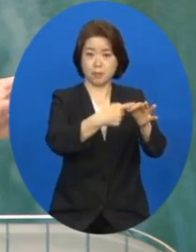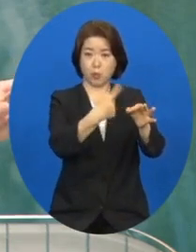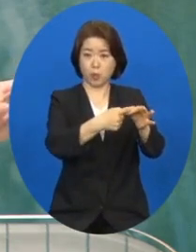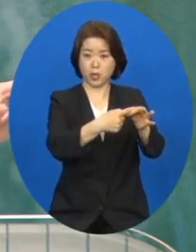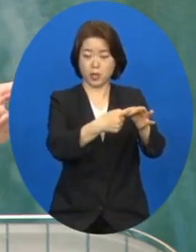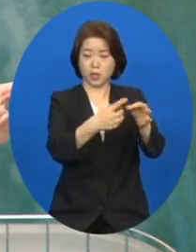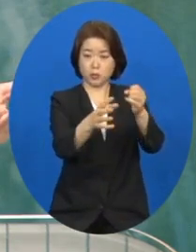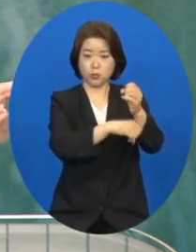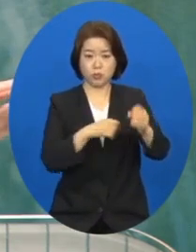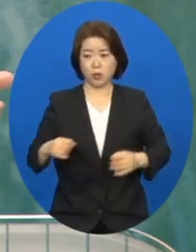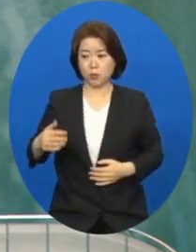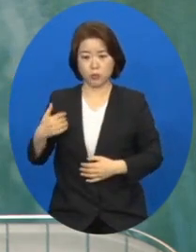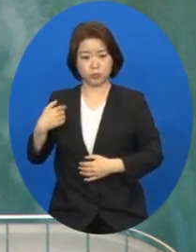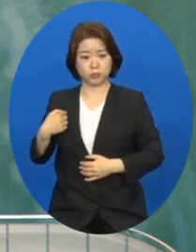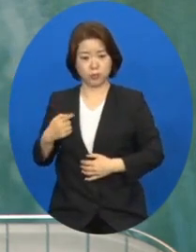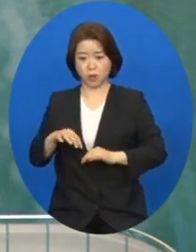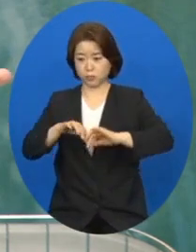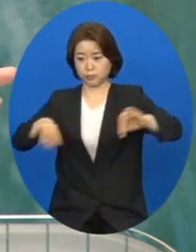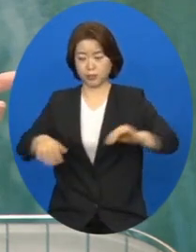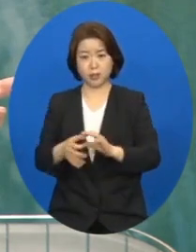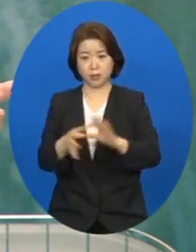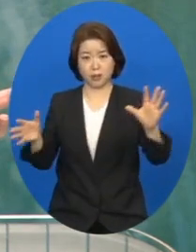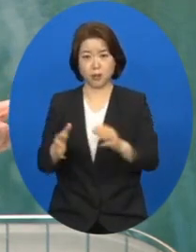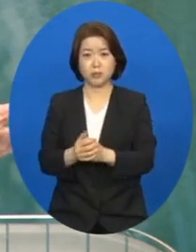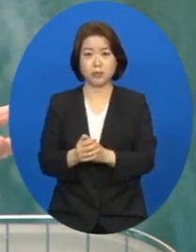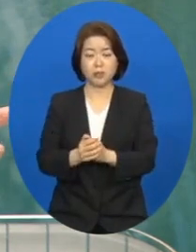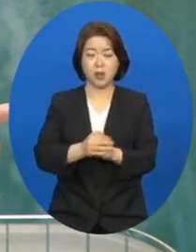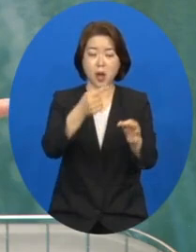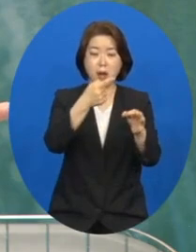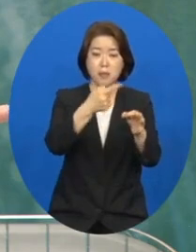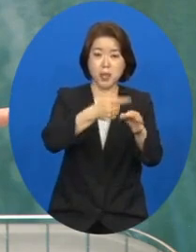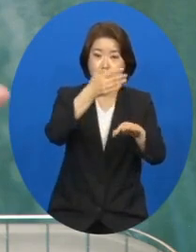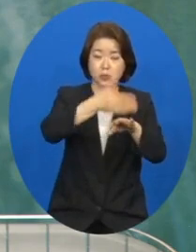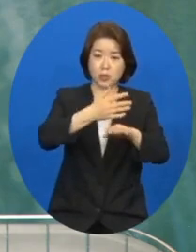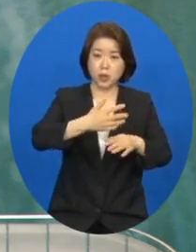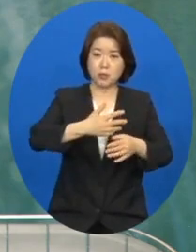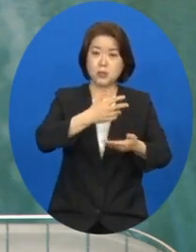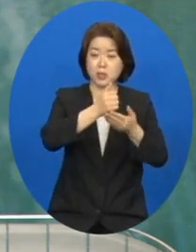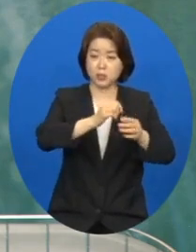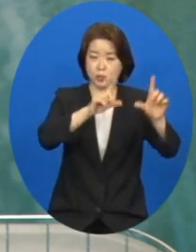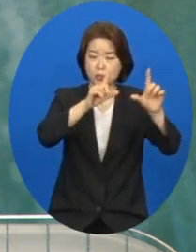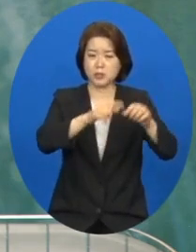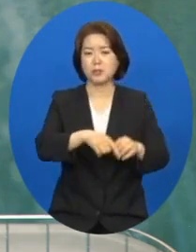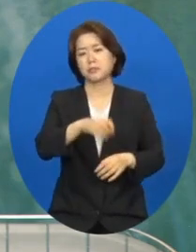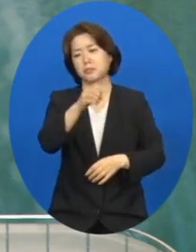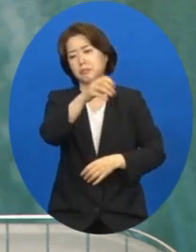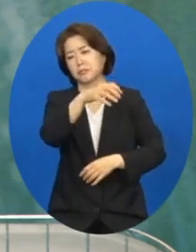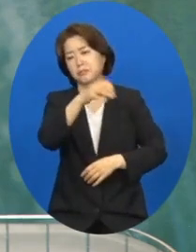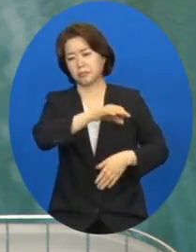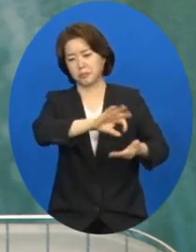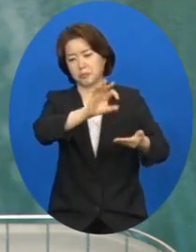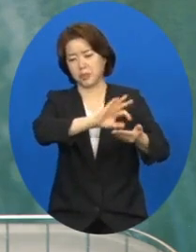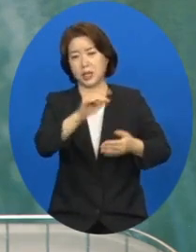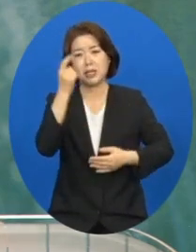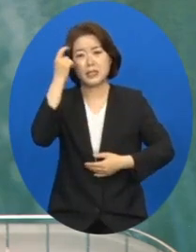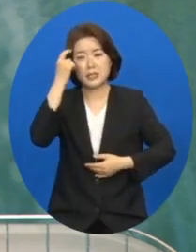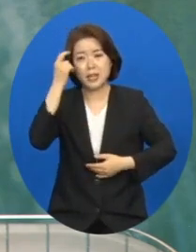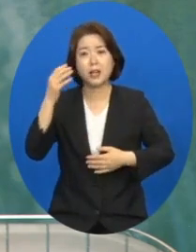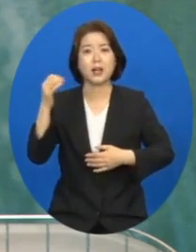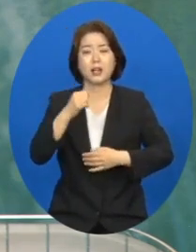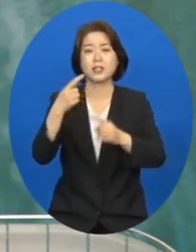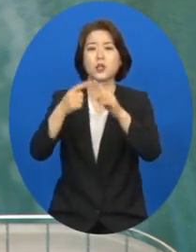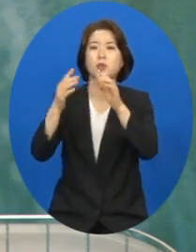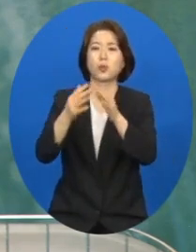무슨 상관이 있느냐. 그래서 맥주 감사주의를 소홀히 생각하는 교회도 있습니다. 현실적으로. 제가